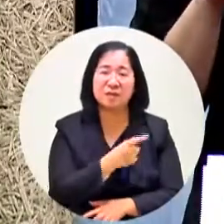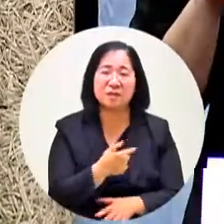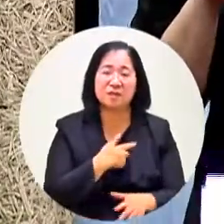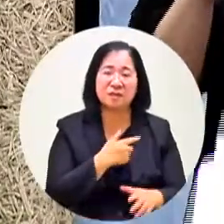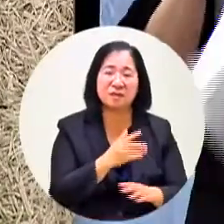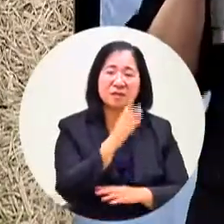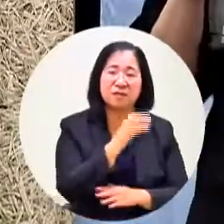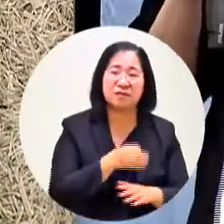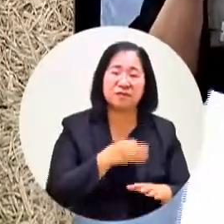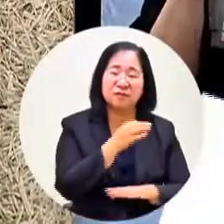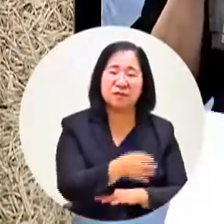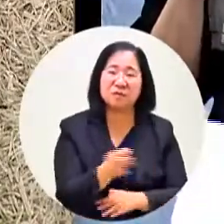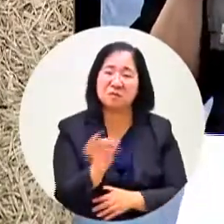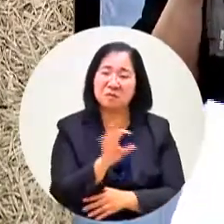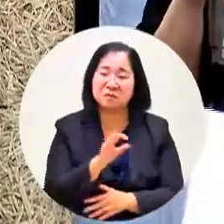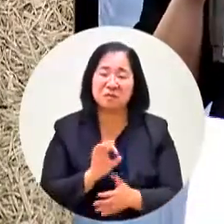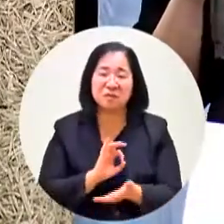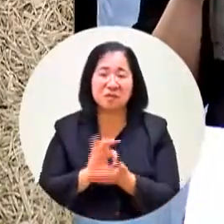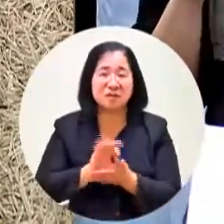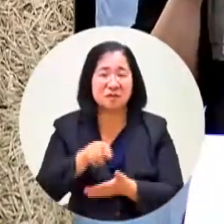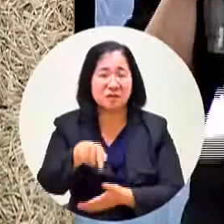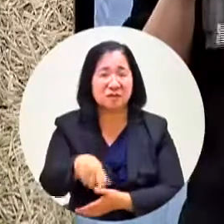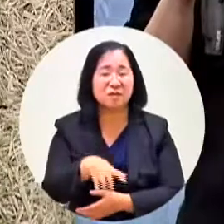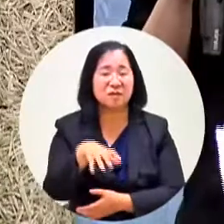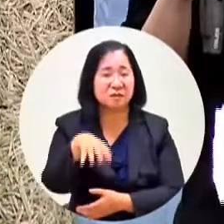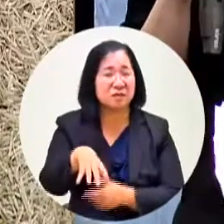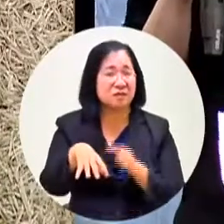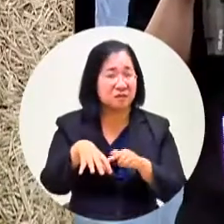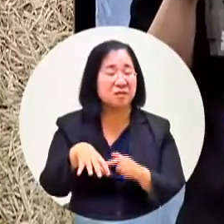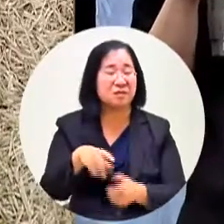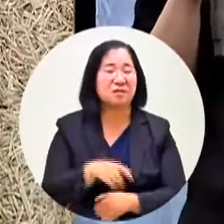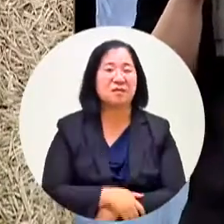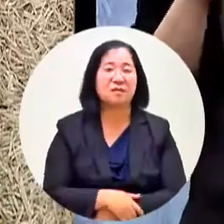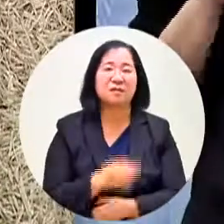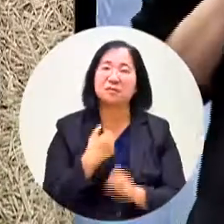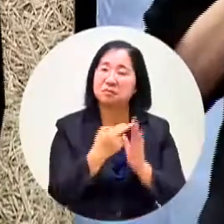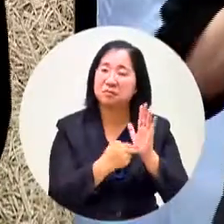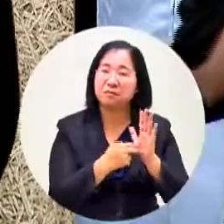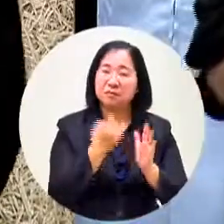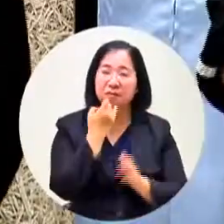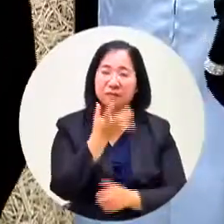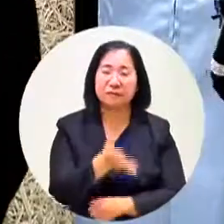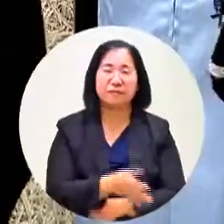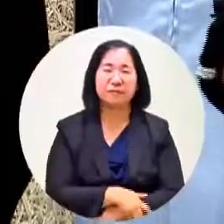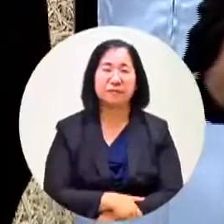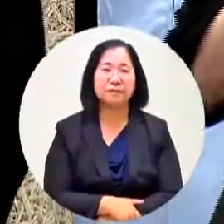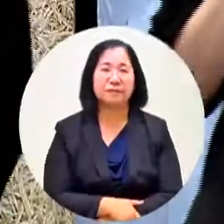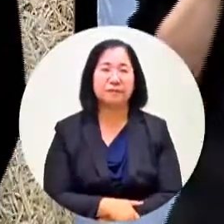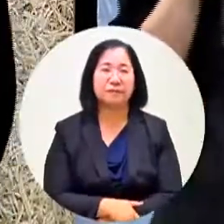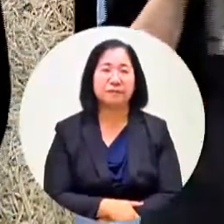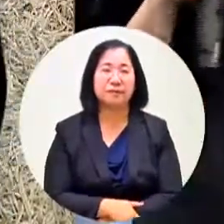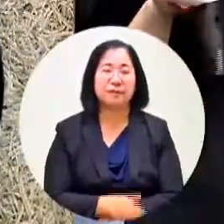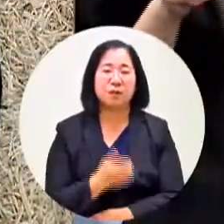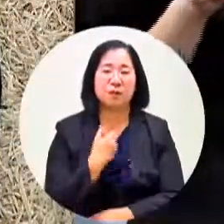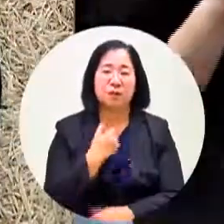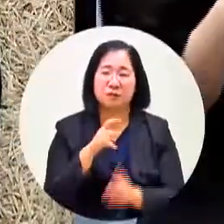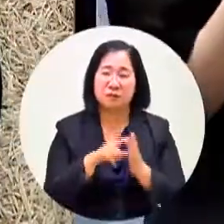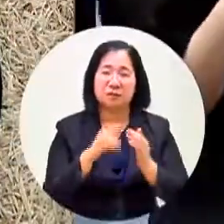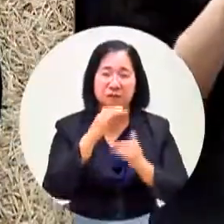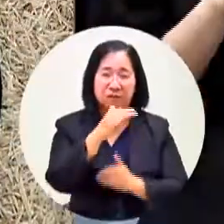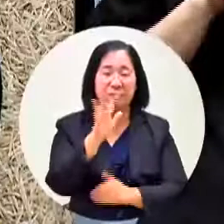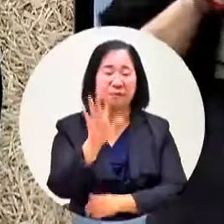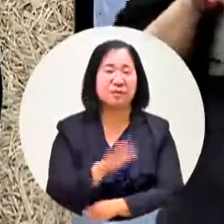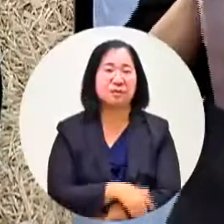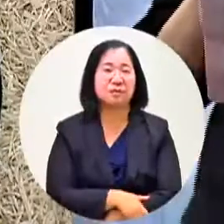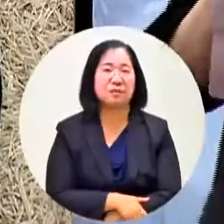下，陈菊前市长他用了市政府的市立图书馆的总馆，这是我们市政府的机